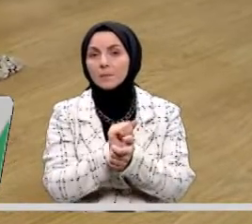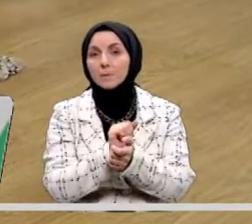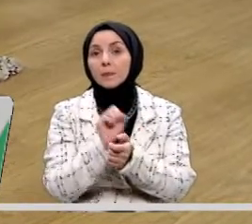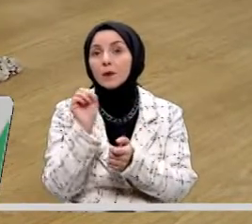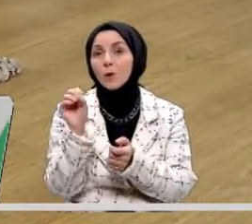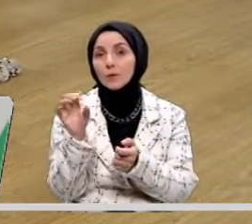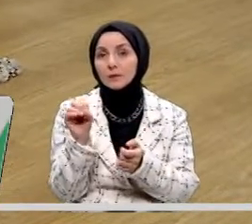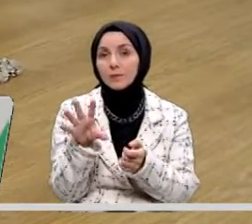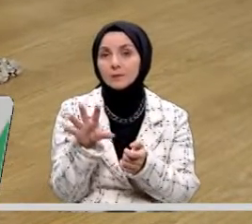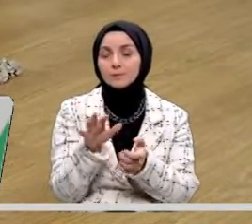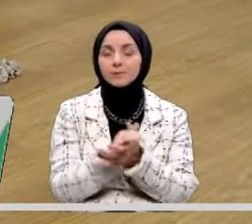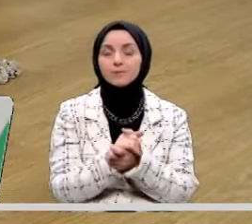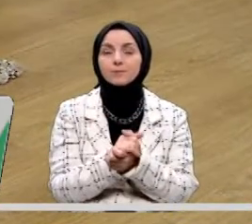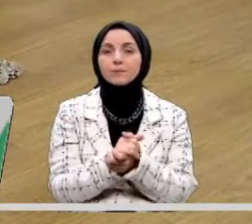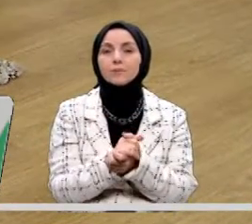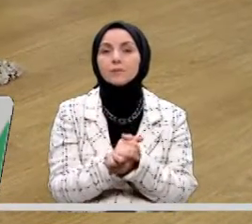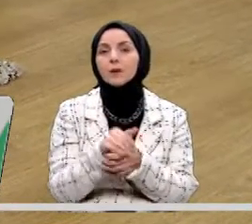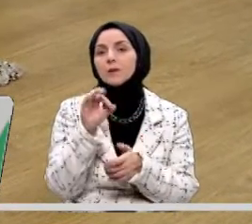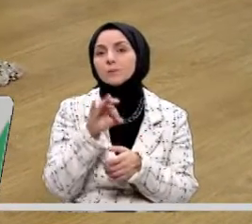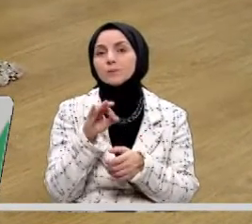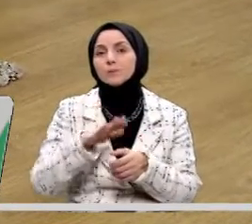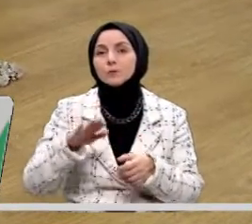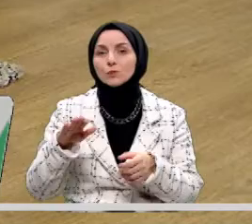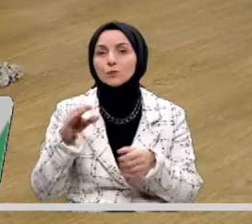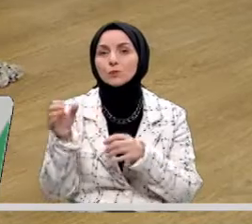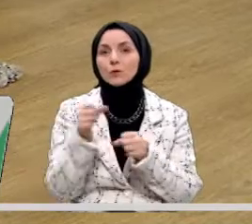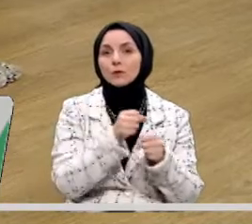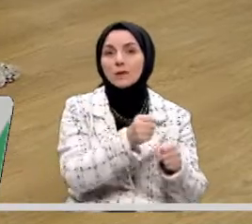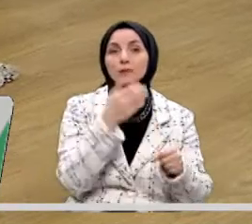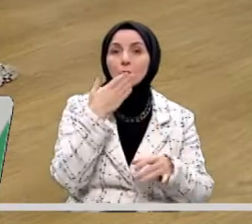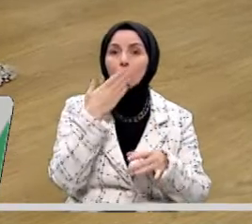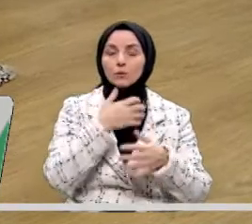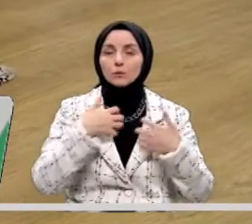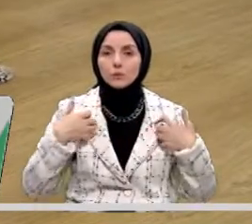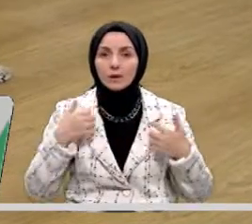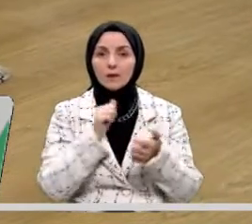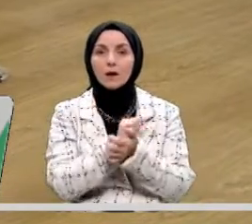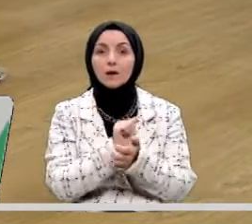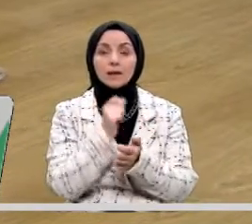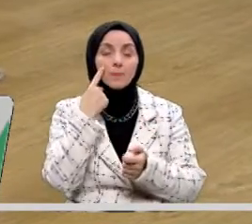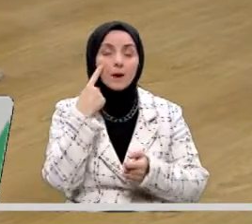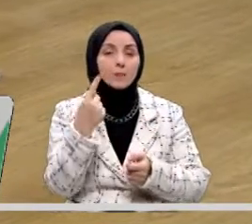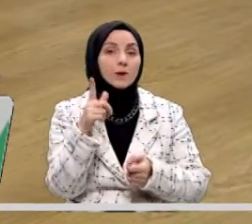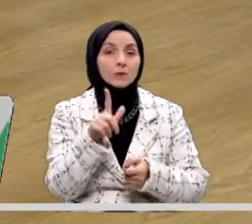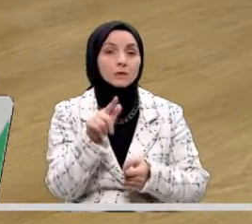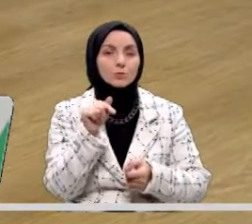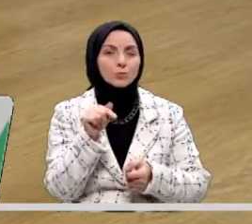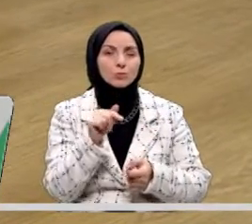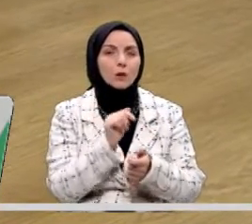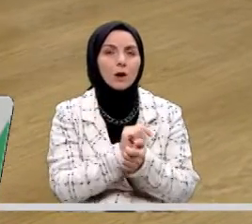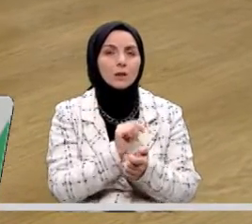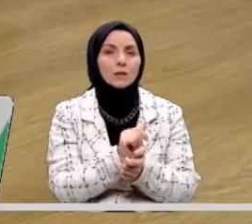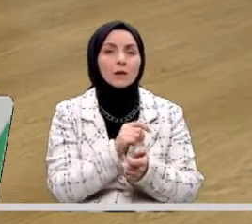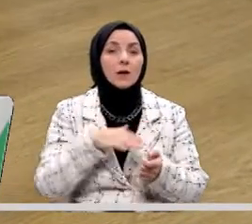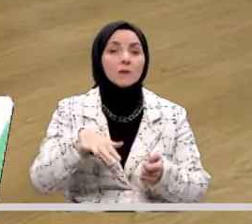üç tane var ya bu okulun ortasında şimdi çocuğu gönderdiniz okul kısmı da güvenli aile kısmına bakmak lazım Burada Eğer bunun açısını